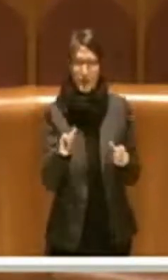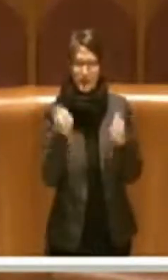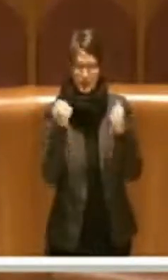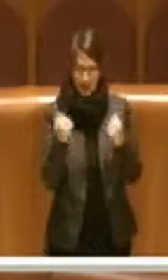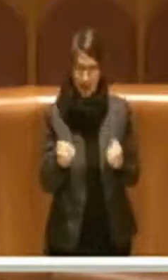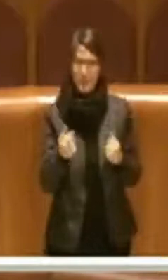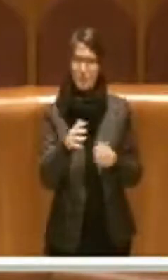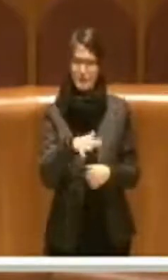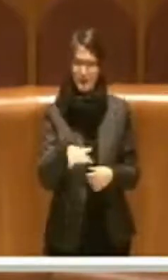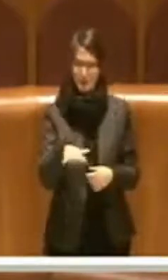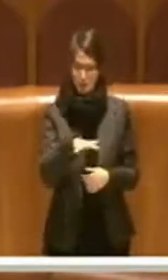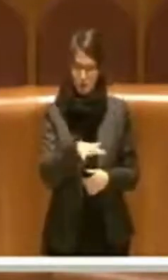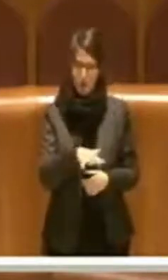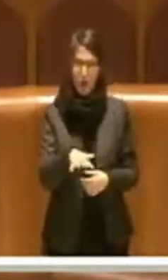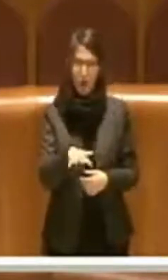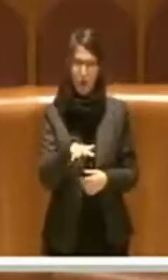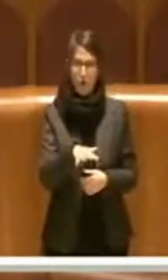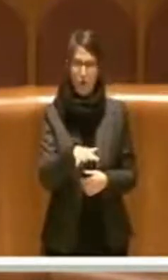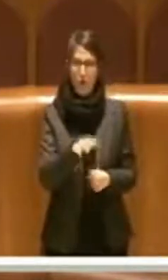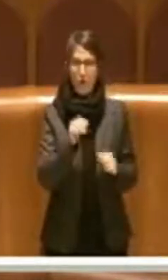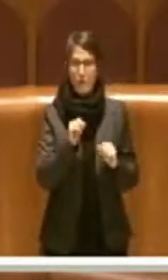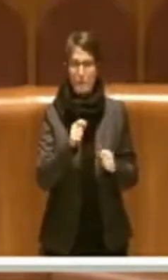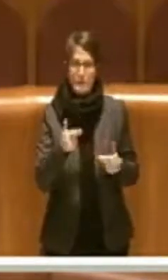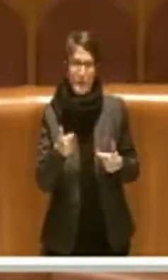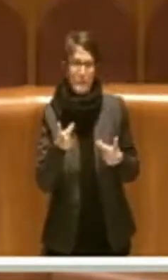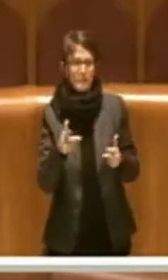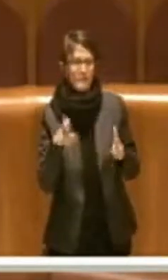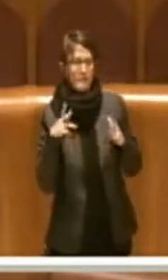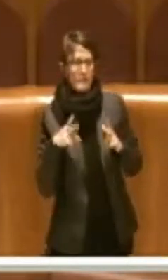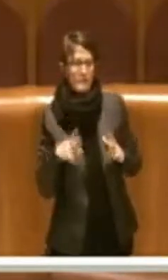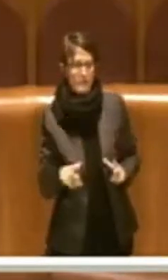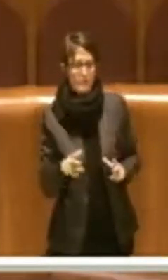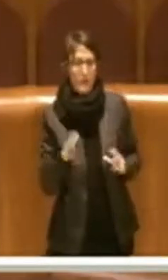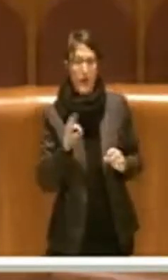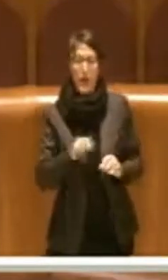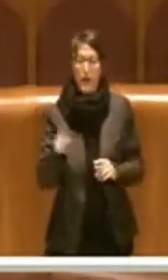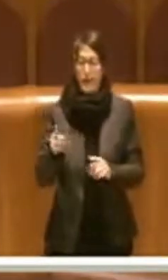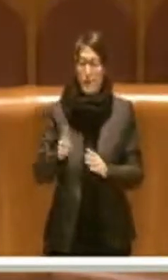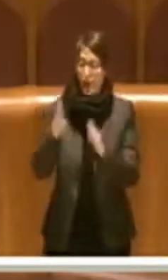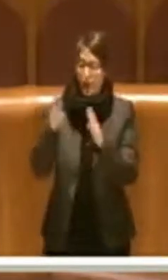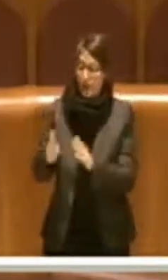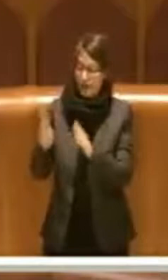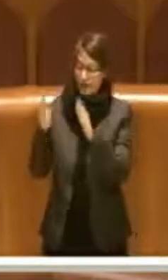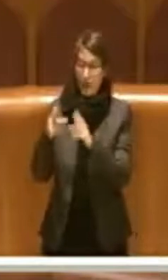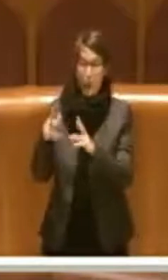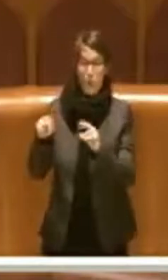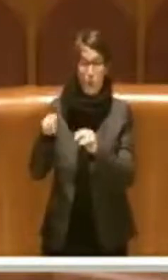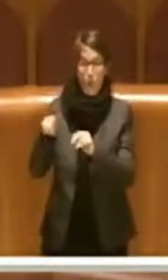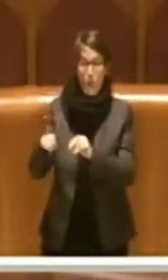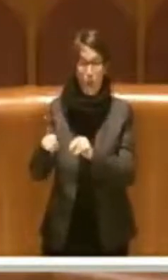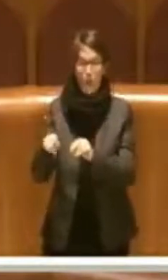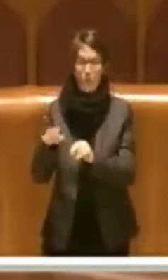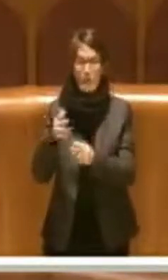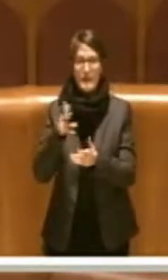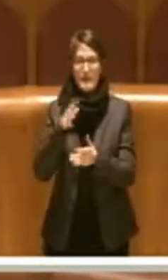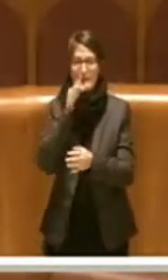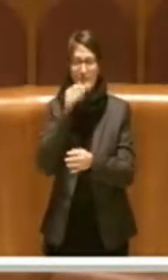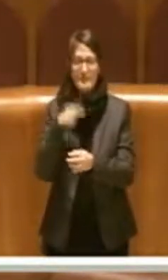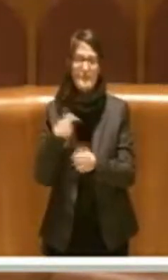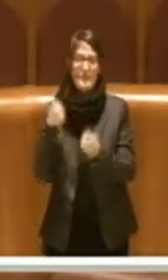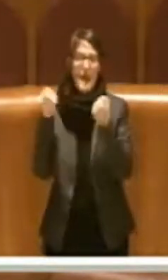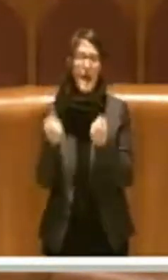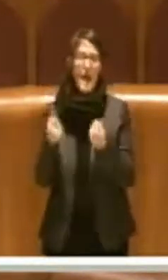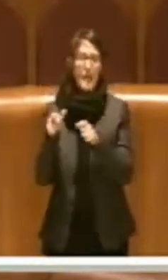in quella zona, a fronte del notevole carico urbanistico che questo intervento prevede,